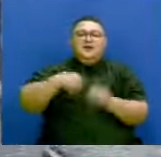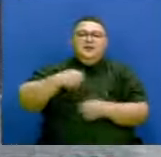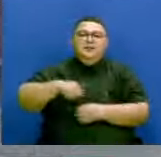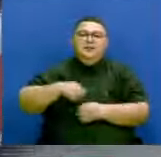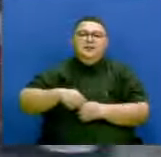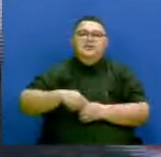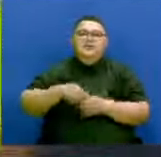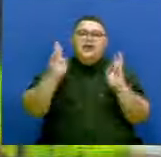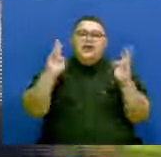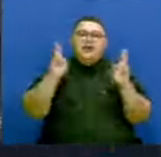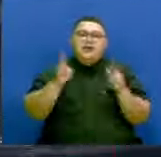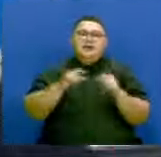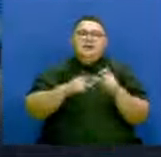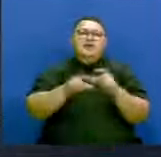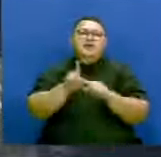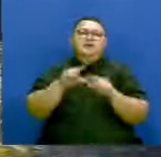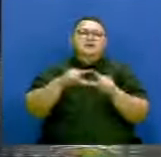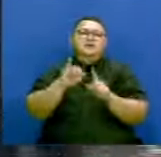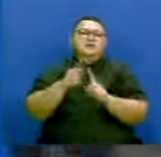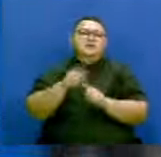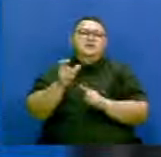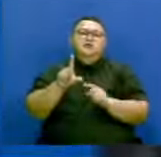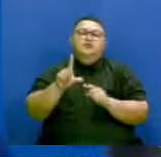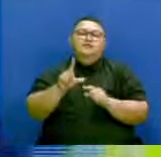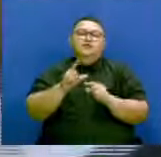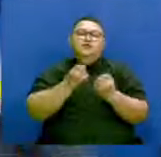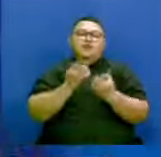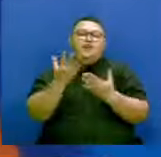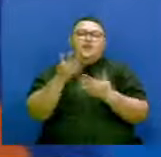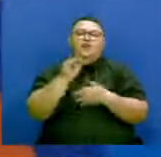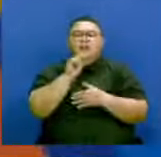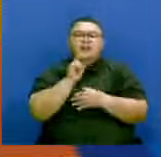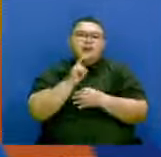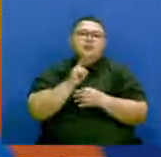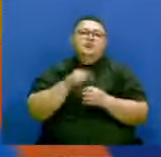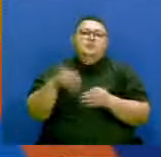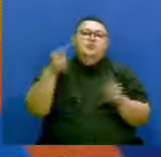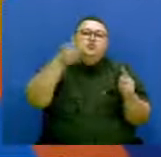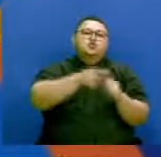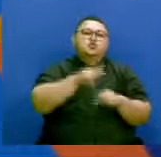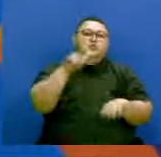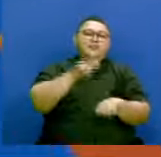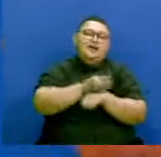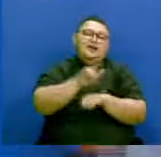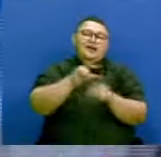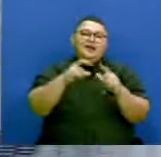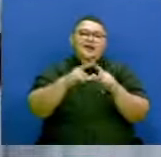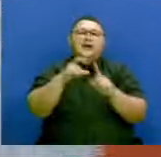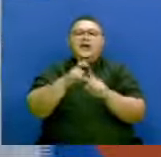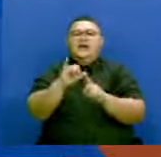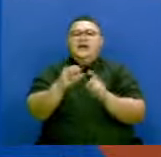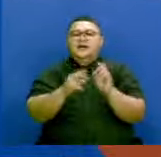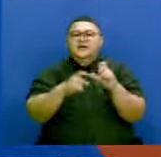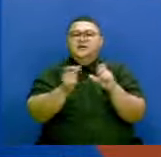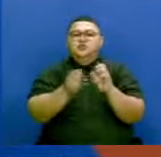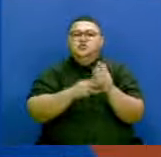Indonesia, Saiful Rahmat Dasuki, untuk menuju Bandara Adi Sumarmo dan menjalani fast track.